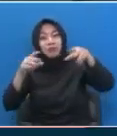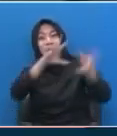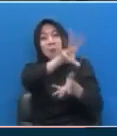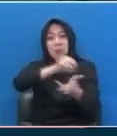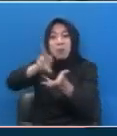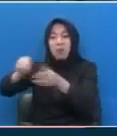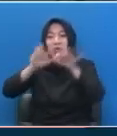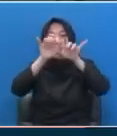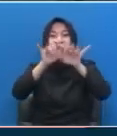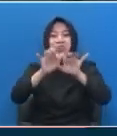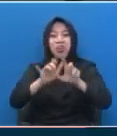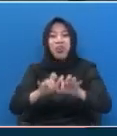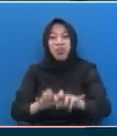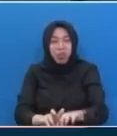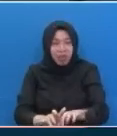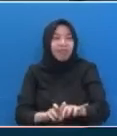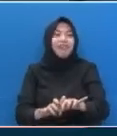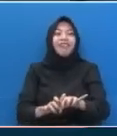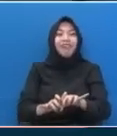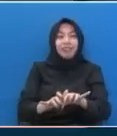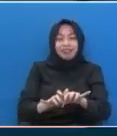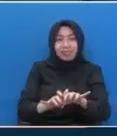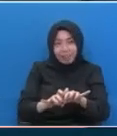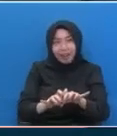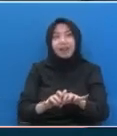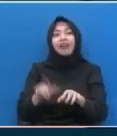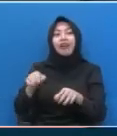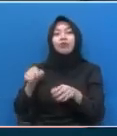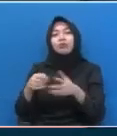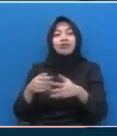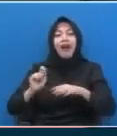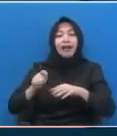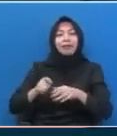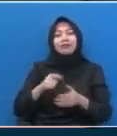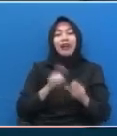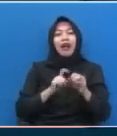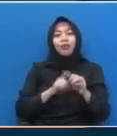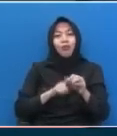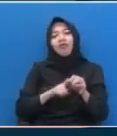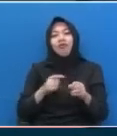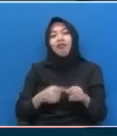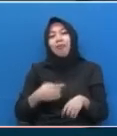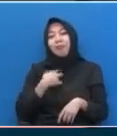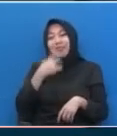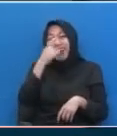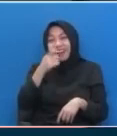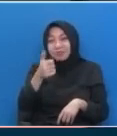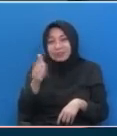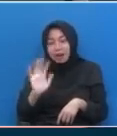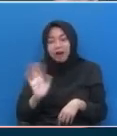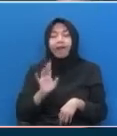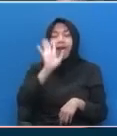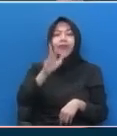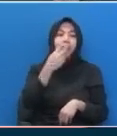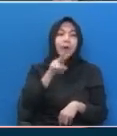Hakim mempertimbangkan karena Non bukti itu juga punya pengaruh yang luar biasa karena bisa merubah keyakinan Hakim begitu PAK menurut saya seperti itu